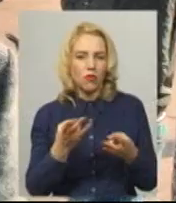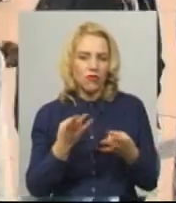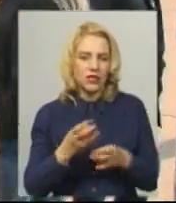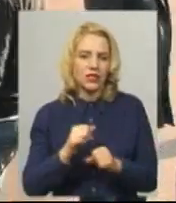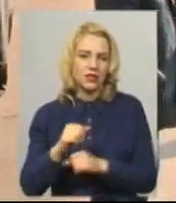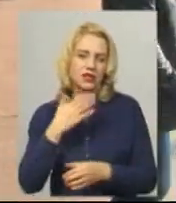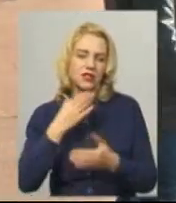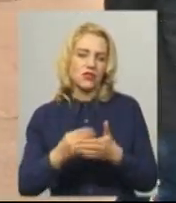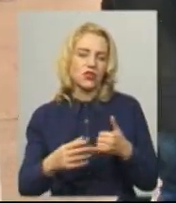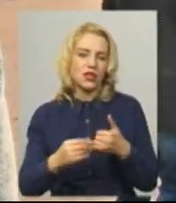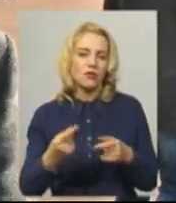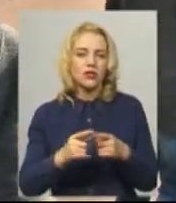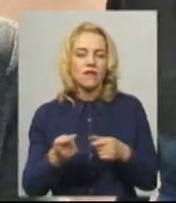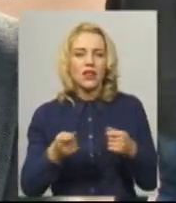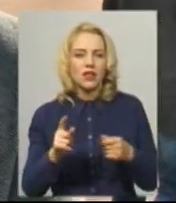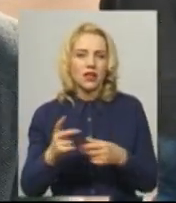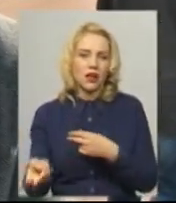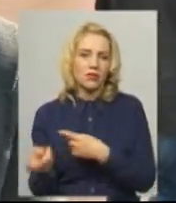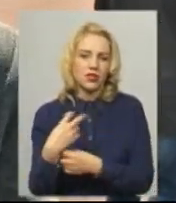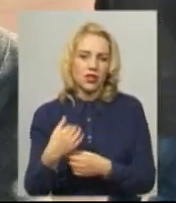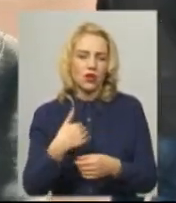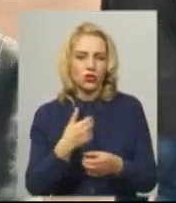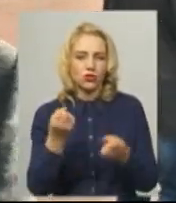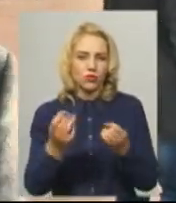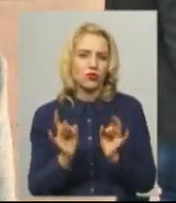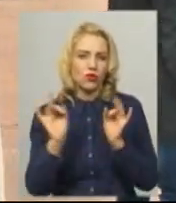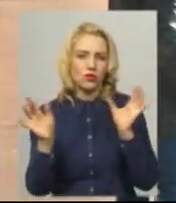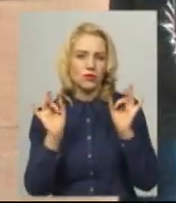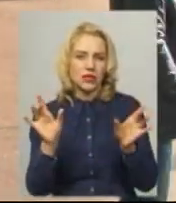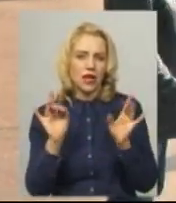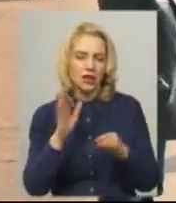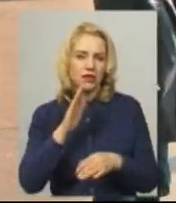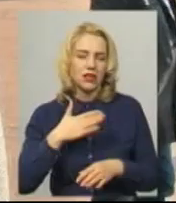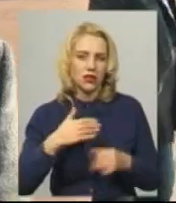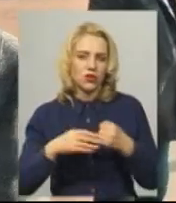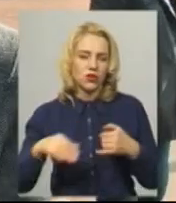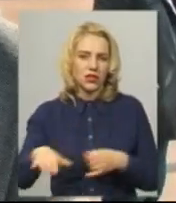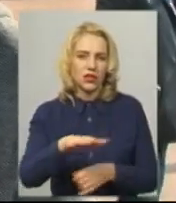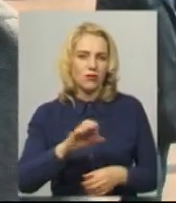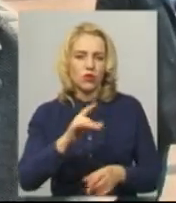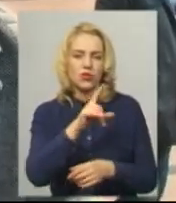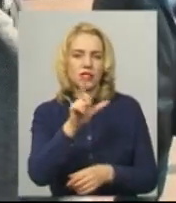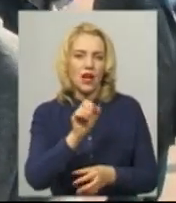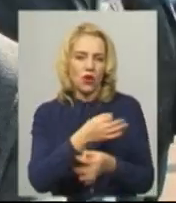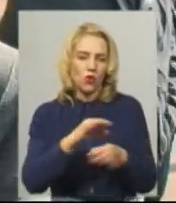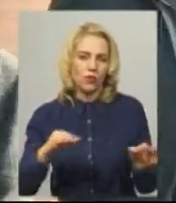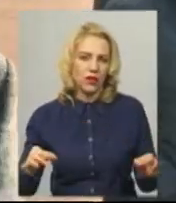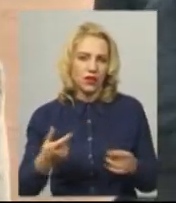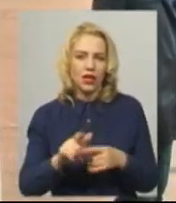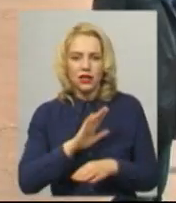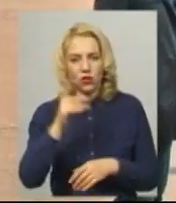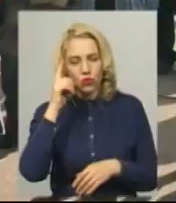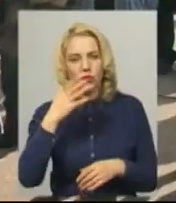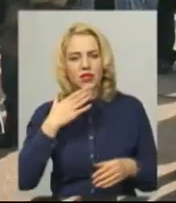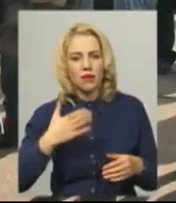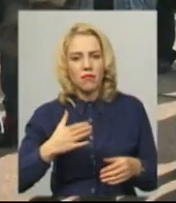ця влада, яка прийшла, хоче просто розбазарити землі за копійки. Вони не думають про майбутнє за наші